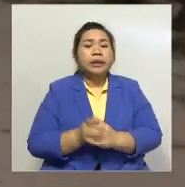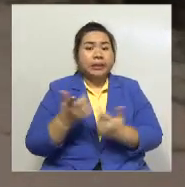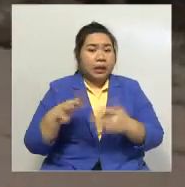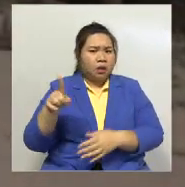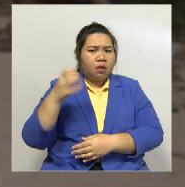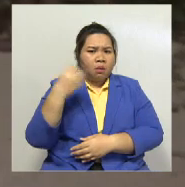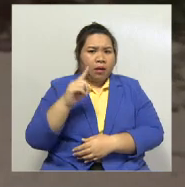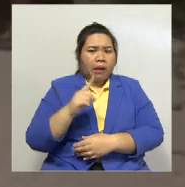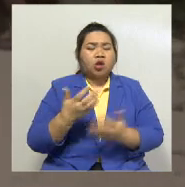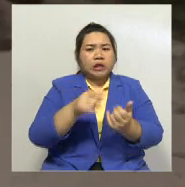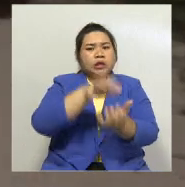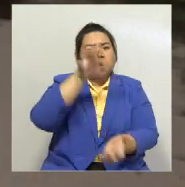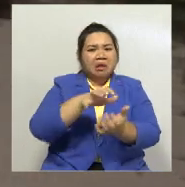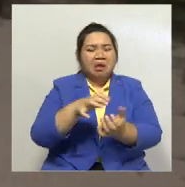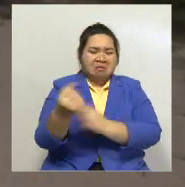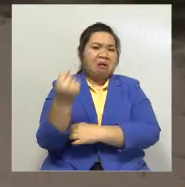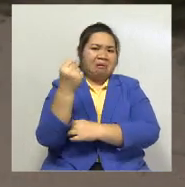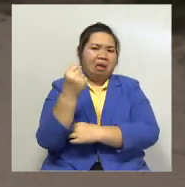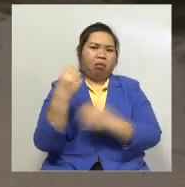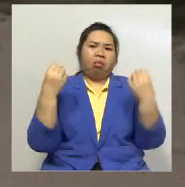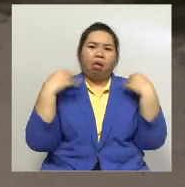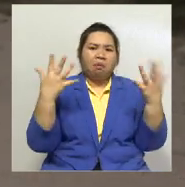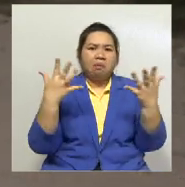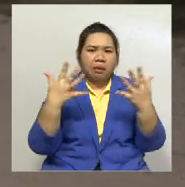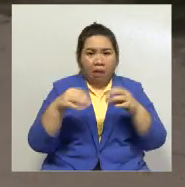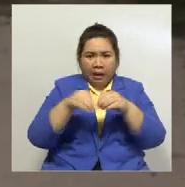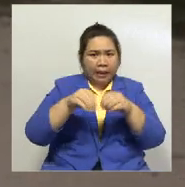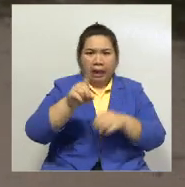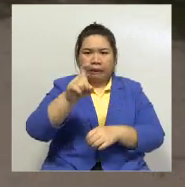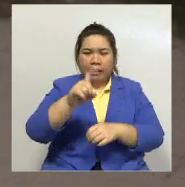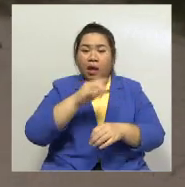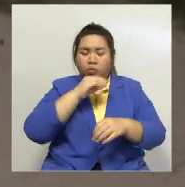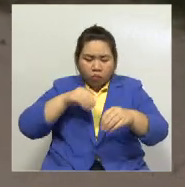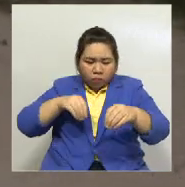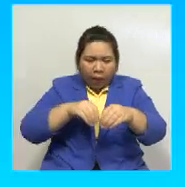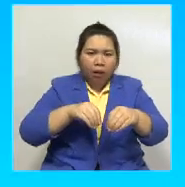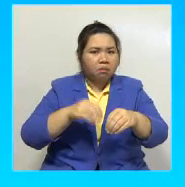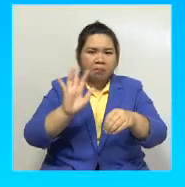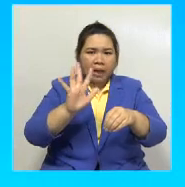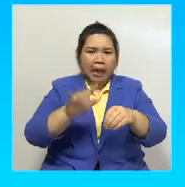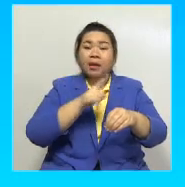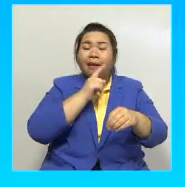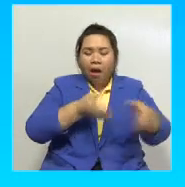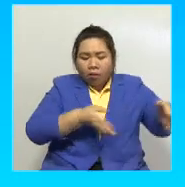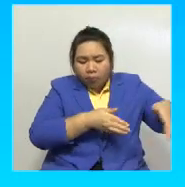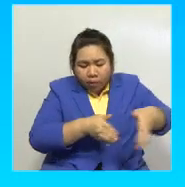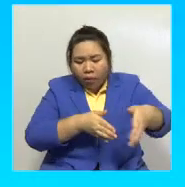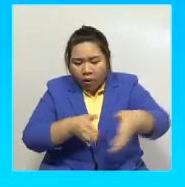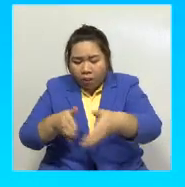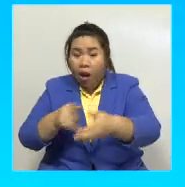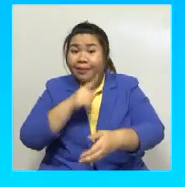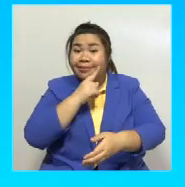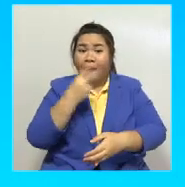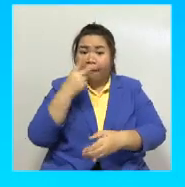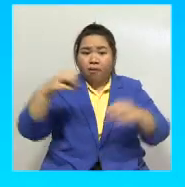จระเข้ตัวนี้ตอนนี้ยังไม่อ่อนแรงนะครับจึงไม่สามารถเข้าไปใกล้ระยะประชิดที่จะต้อนเข้าฝั่งได้และเมื่อจระเ